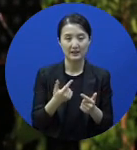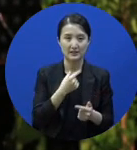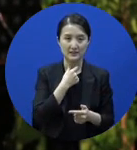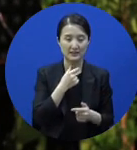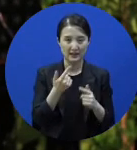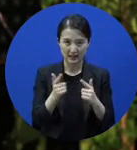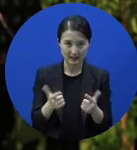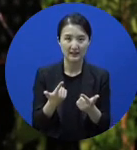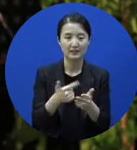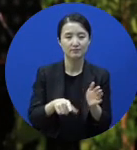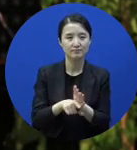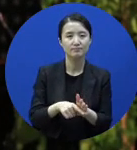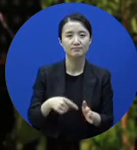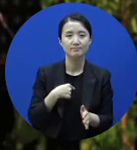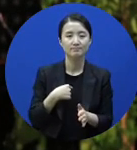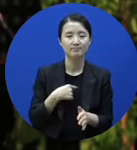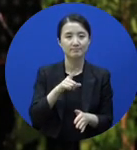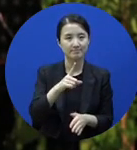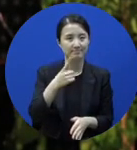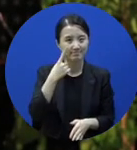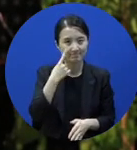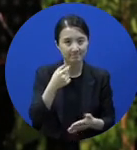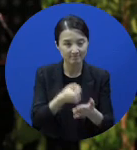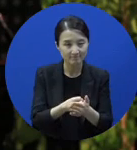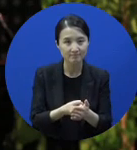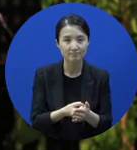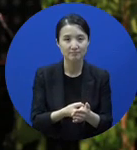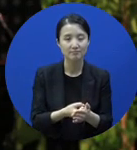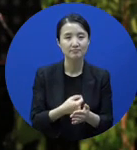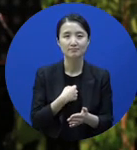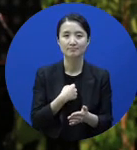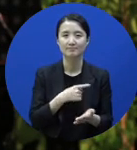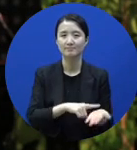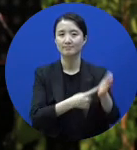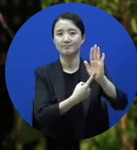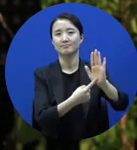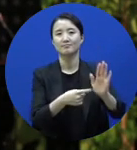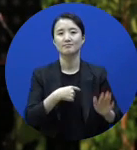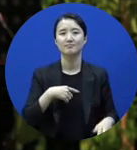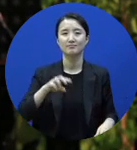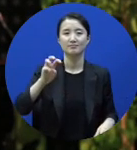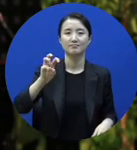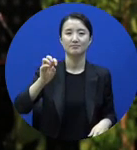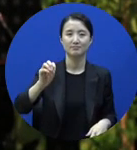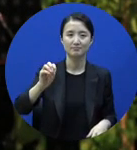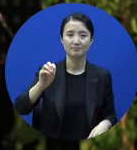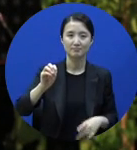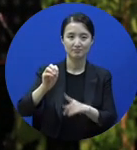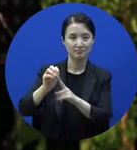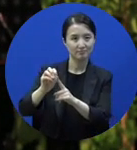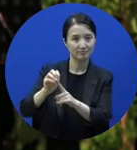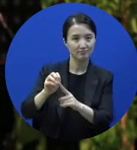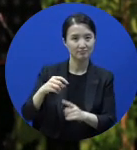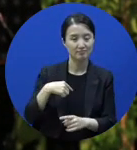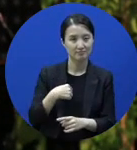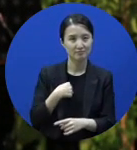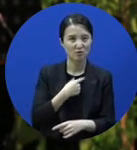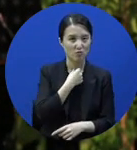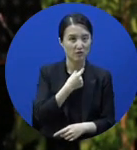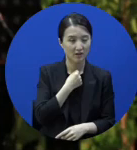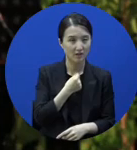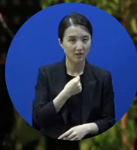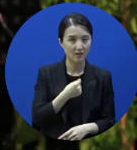거고요. 그게 이제 가격을 그냥 30만 원이라고 정했는데 뭐 그게 뭐 이렇게 더 적을 수도 있고 높을 수 있다고 생각합니다. 그걸 정해놓고